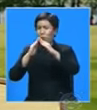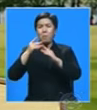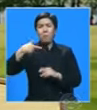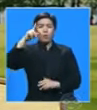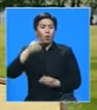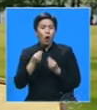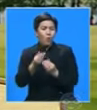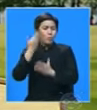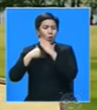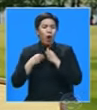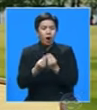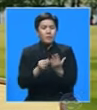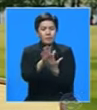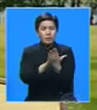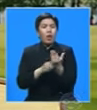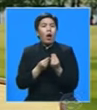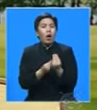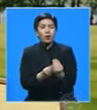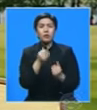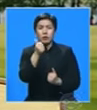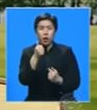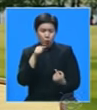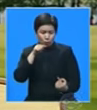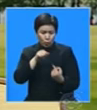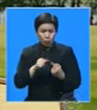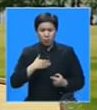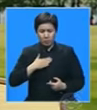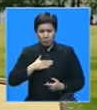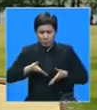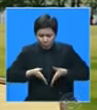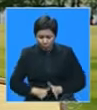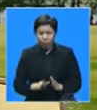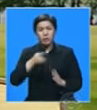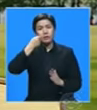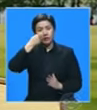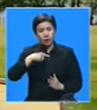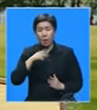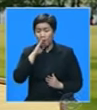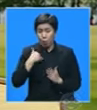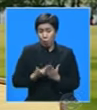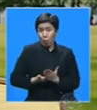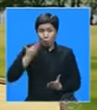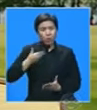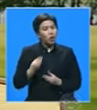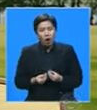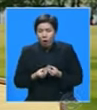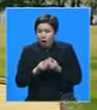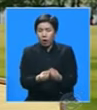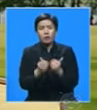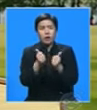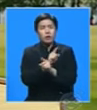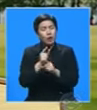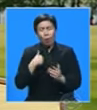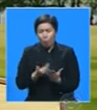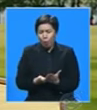น์เป็นบอดศาสตร์ให้กับแผ่นดินนี้บ้างให้สมกับที่เราเกิดมาบนแผ่นดินนี้นะครับใครรวยก็ต้องทำแบบนั้นนะเพราะเอิญผมยังไม่